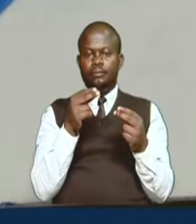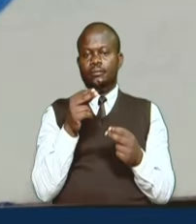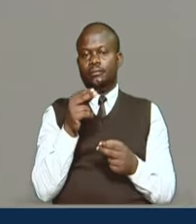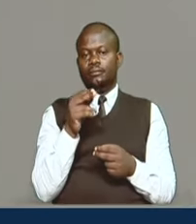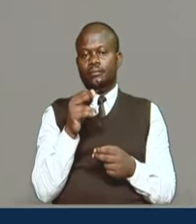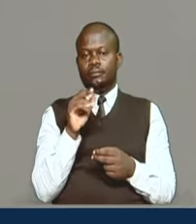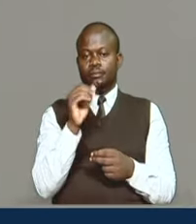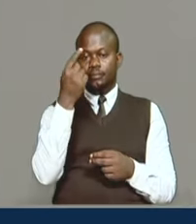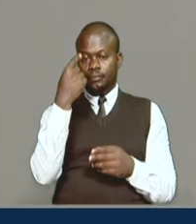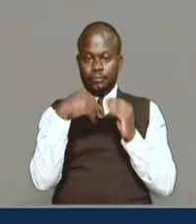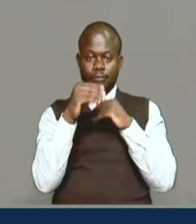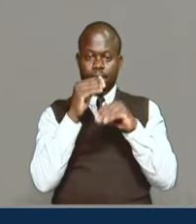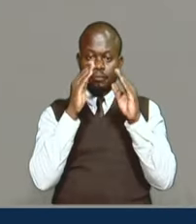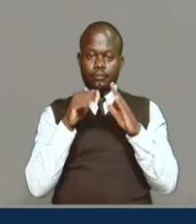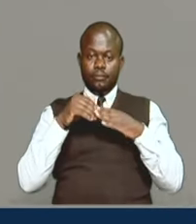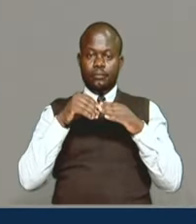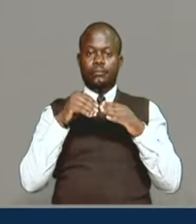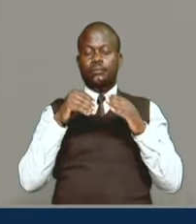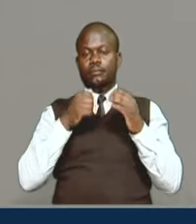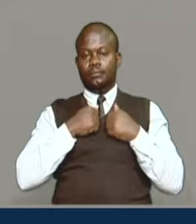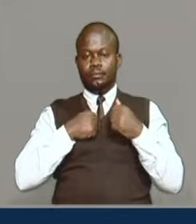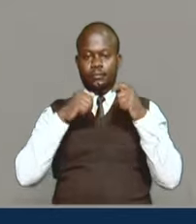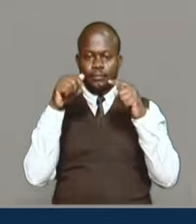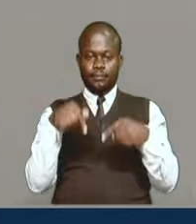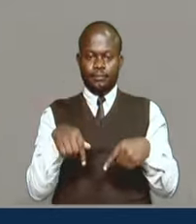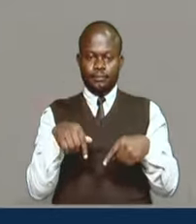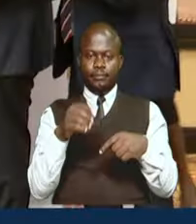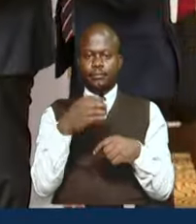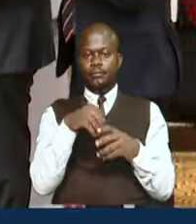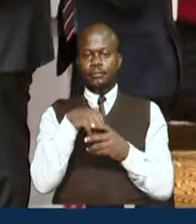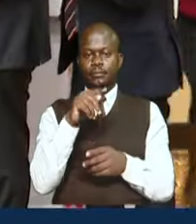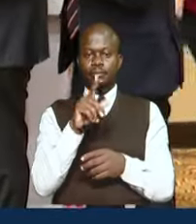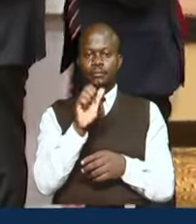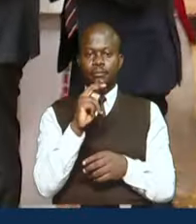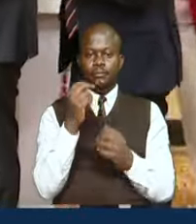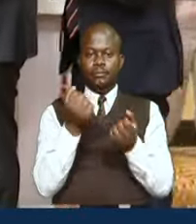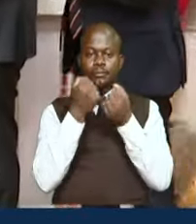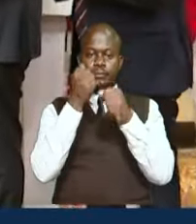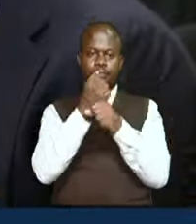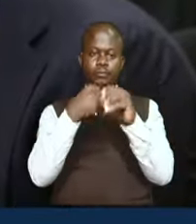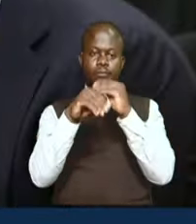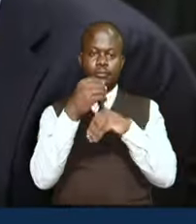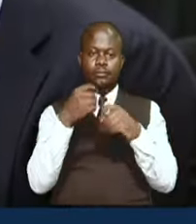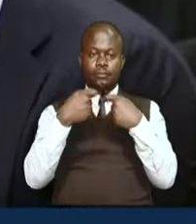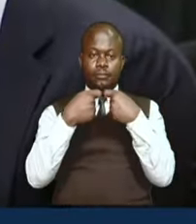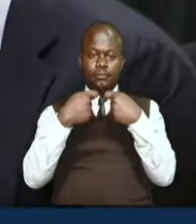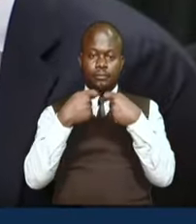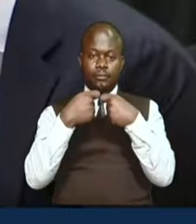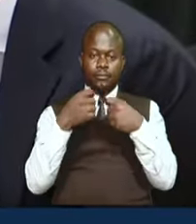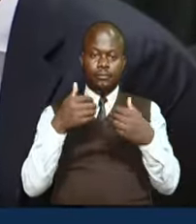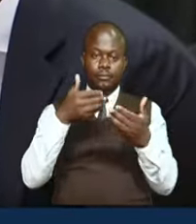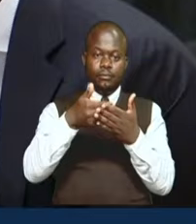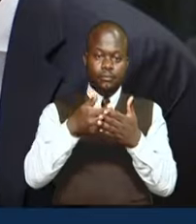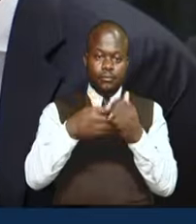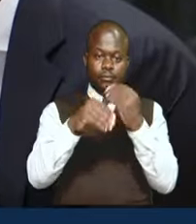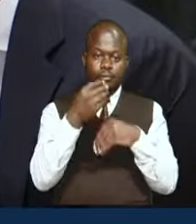nibwo bwa mbere zicurujwe ku isoko ry'imari n'imigabane hano mu Rwanda. Society Prime Energy ikora ubucuruzi bw'amashanyarazi yashyize ku isoko izi